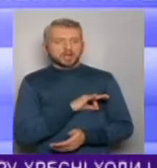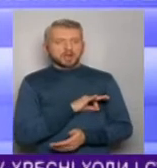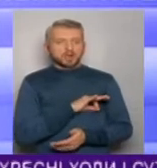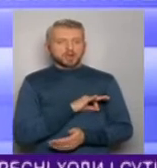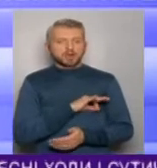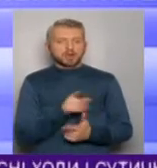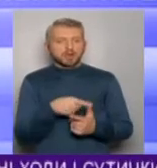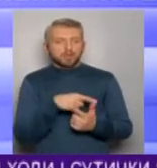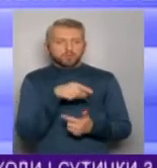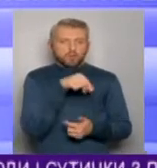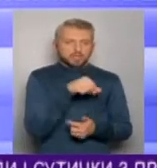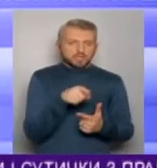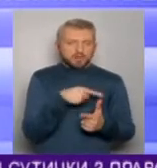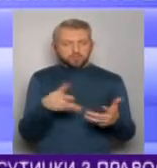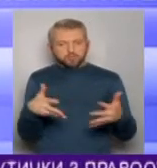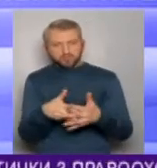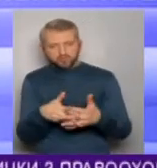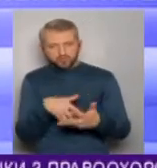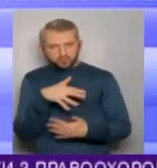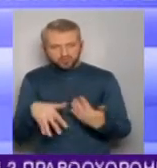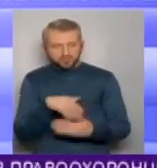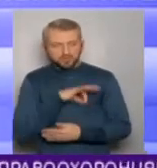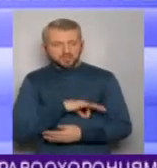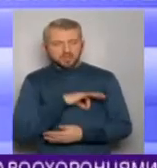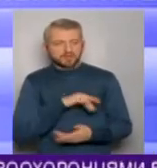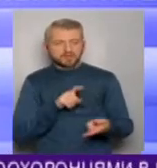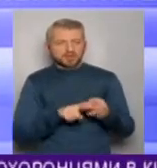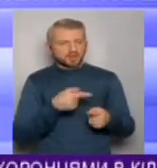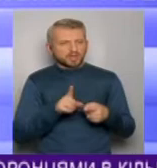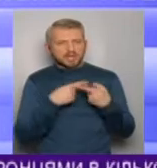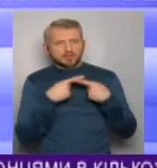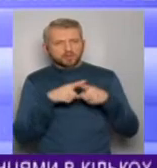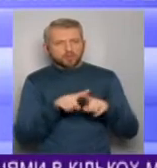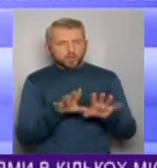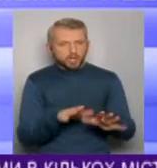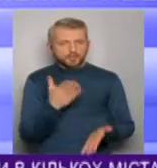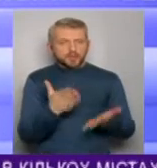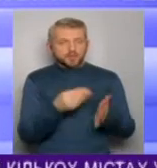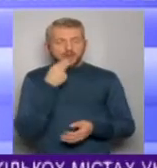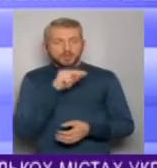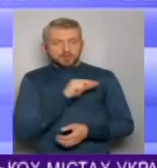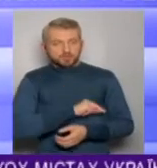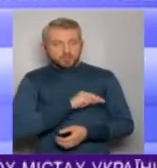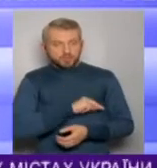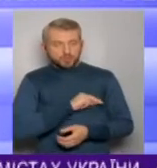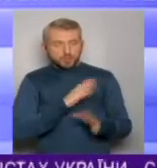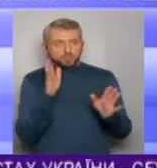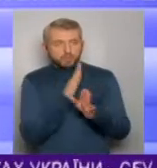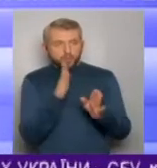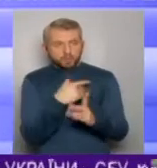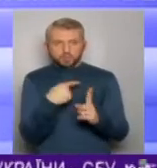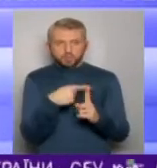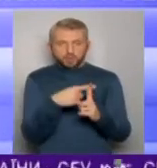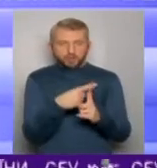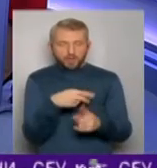або сіль, або ж суміш, в залежності від того, це вже технологія. Якщо краще працює, скажімо, погода плюсова,